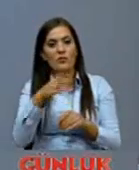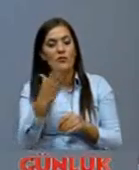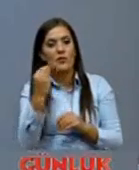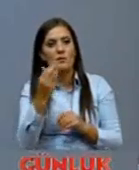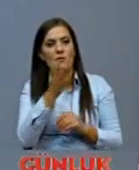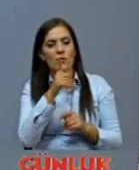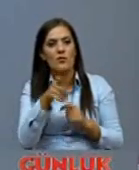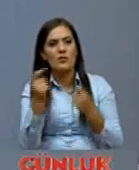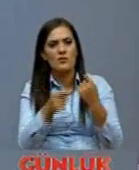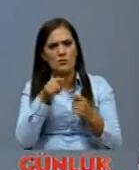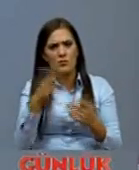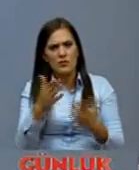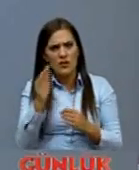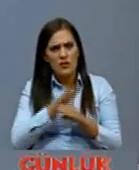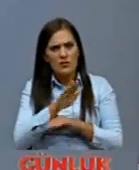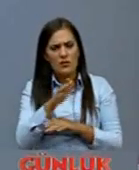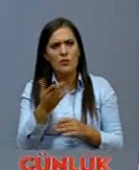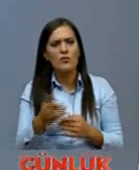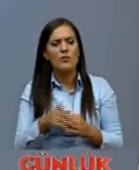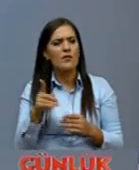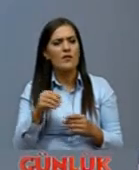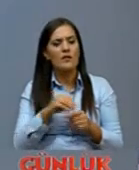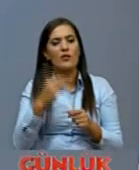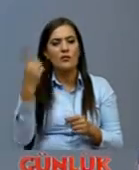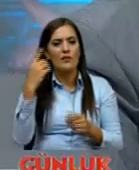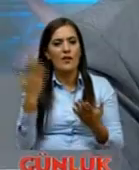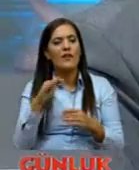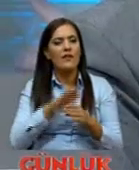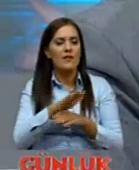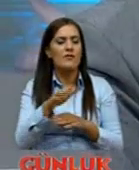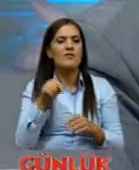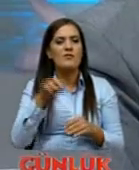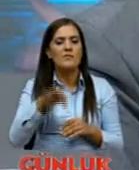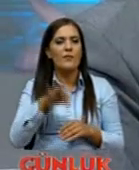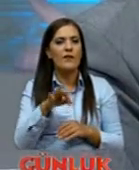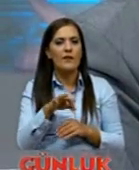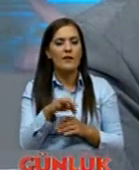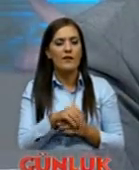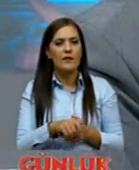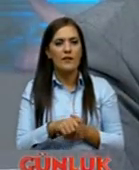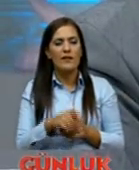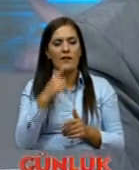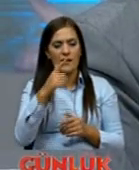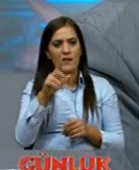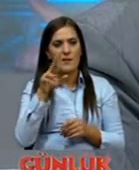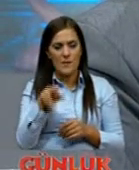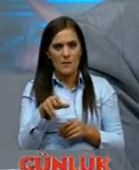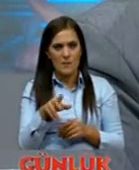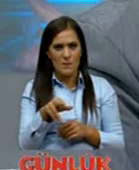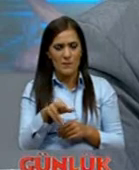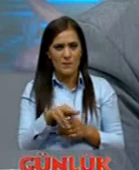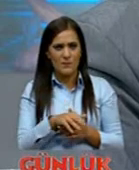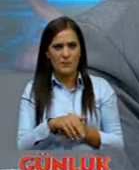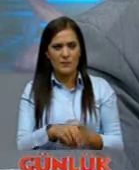işi. Böyle şeyler yaşanıyor mu? Nasıl tabii ki, önüne geçiyorsun? Düne kadar yaşanıyordu. Şimdi dediğim gibi